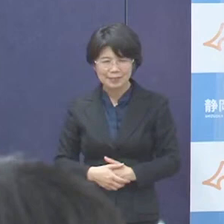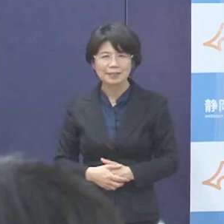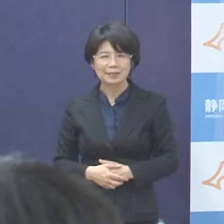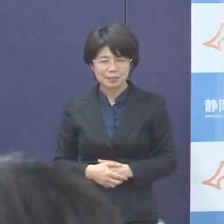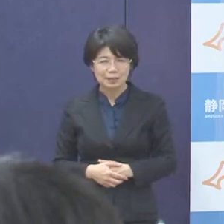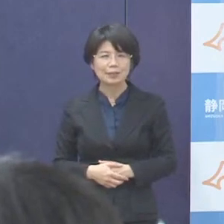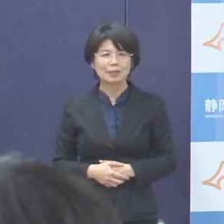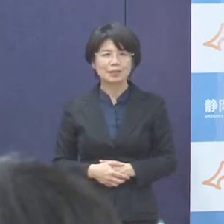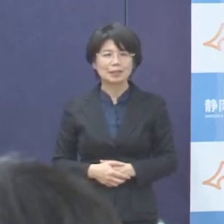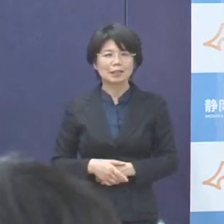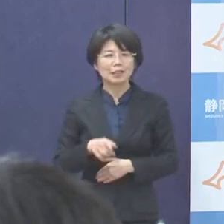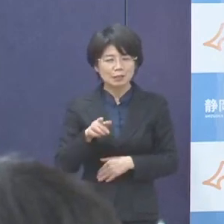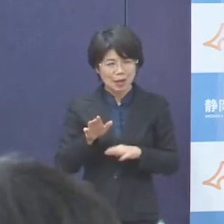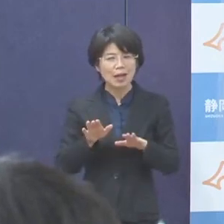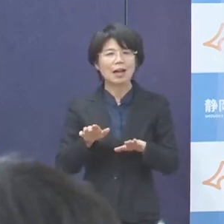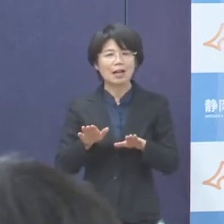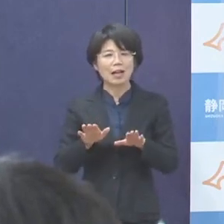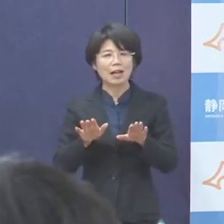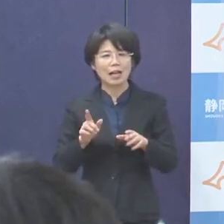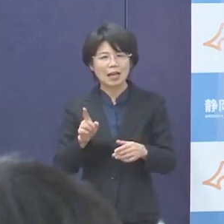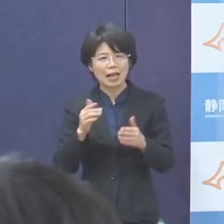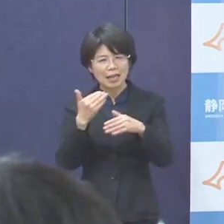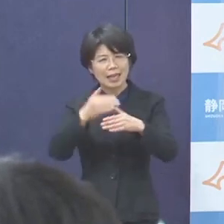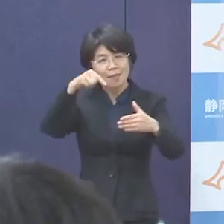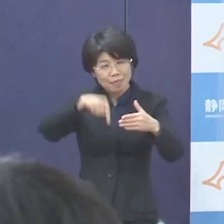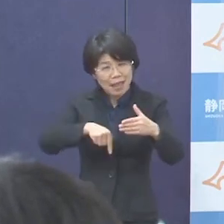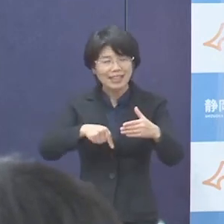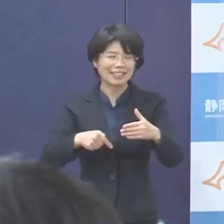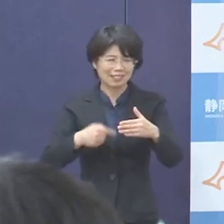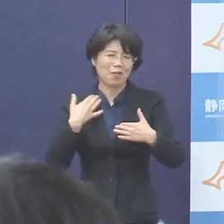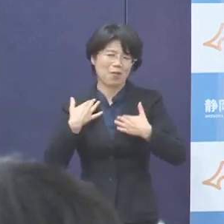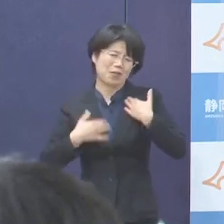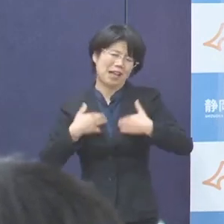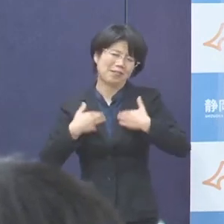こういった機会にですね、楽しんでいただきたいと思っております。以上であります。